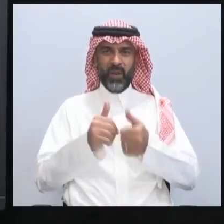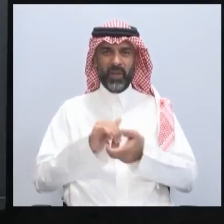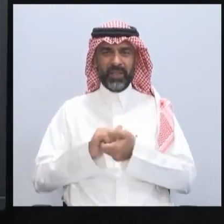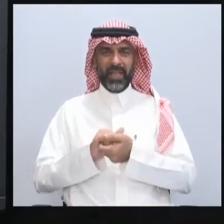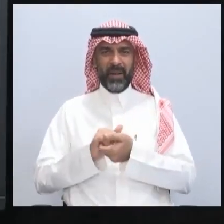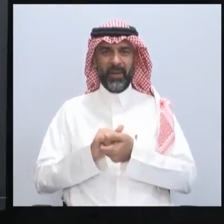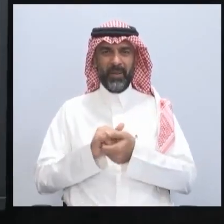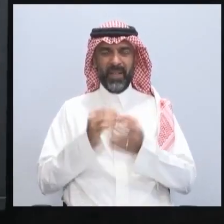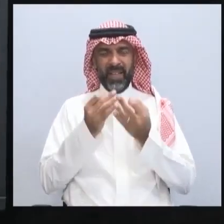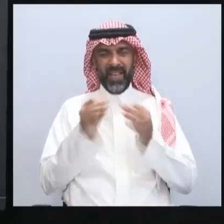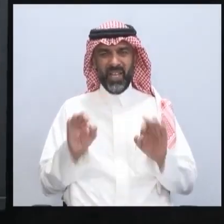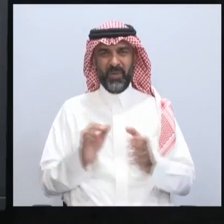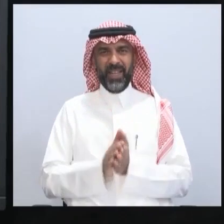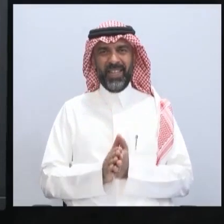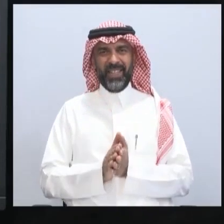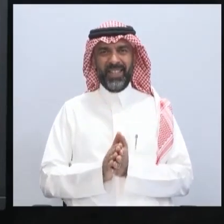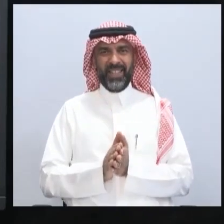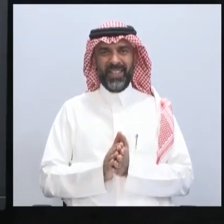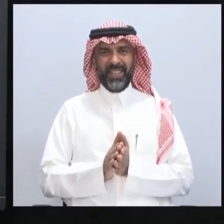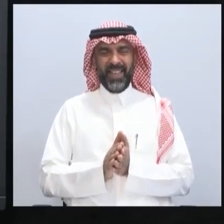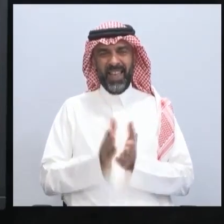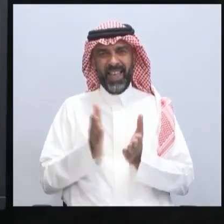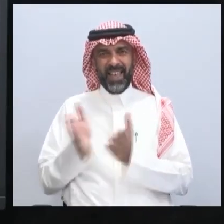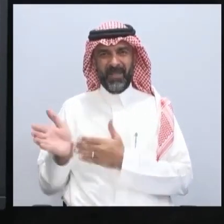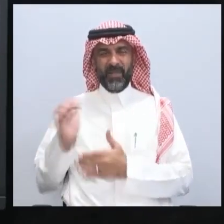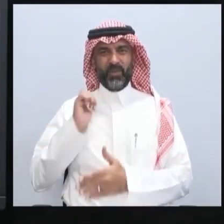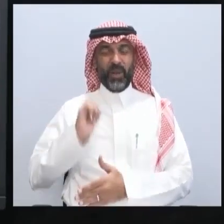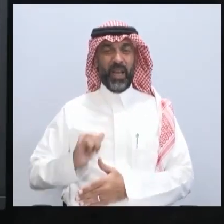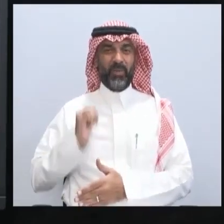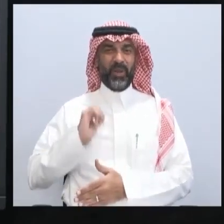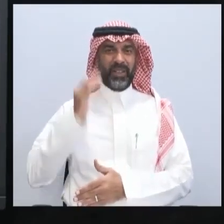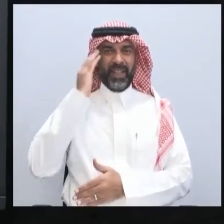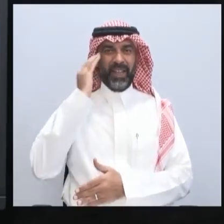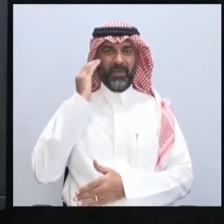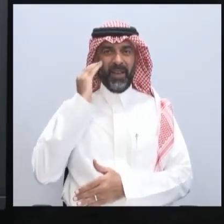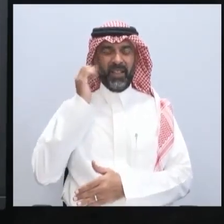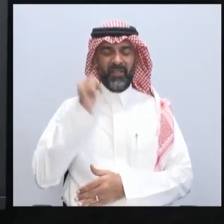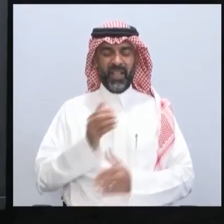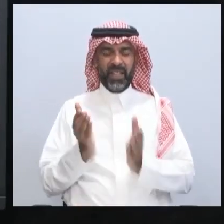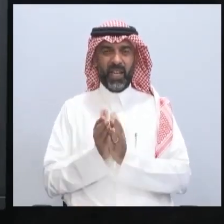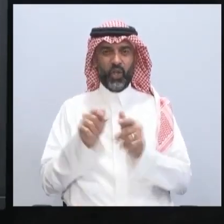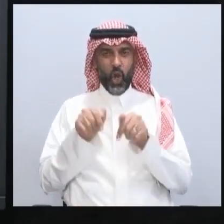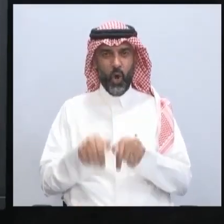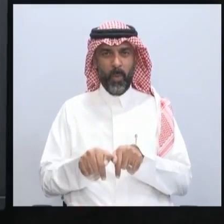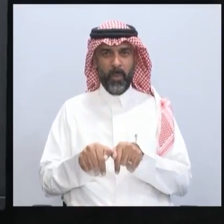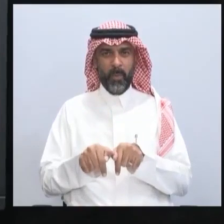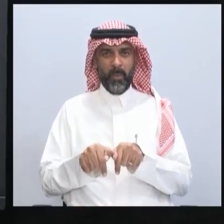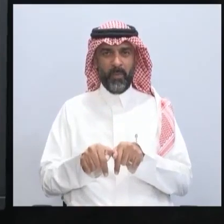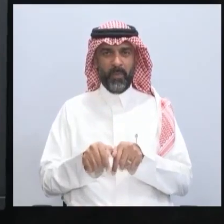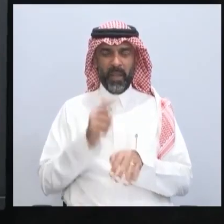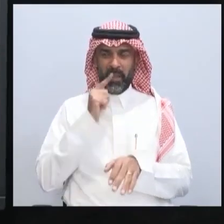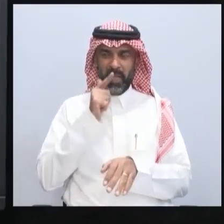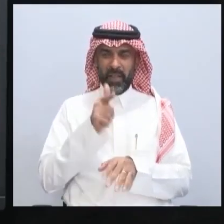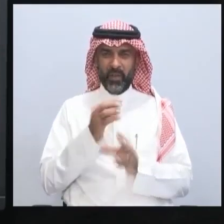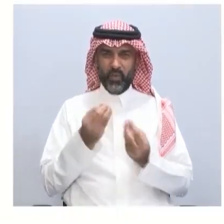اله وصحبه اجمعين اهلا بكم ابنائي وبناتي الطلاب في درسنا لهذا اليوم نتحدث